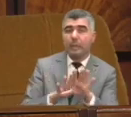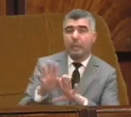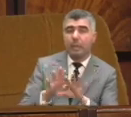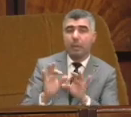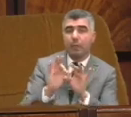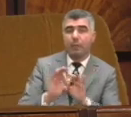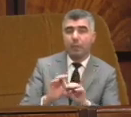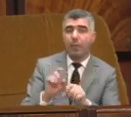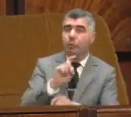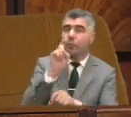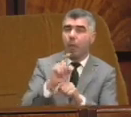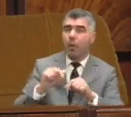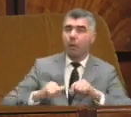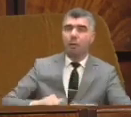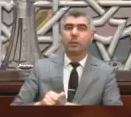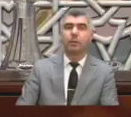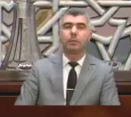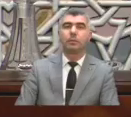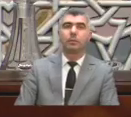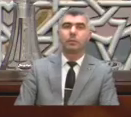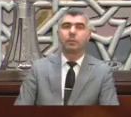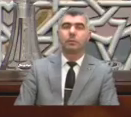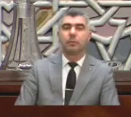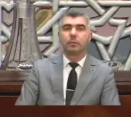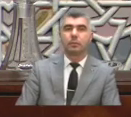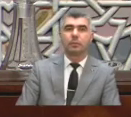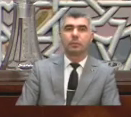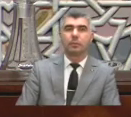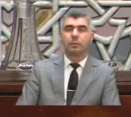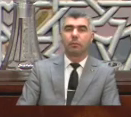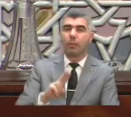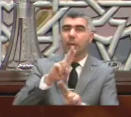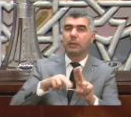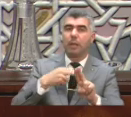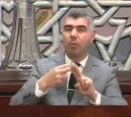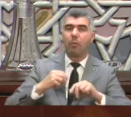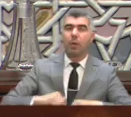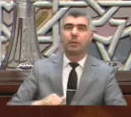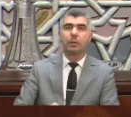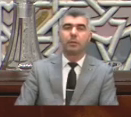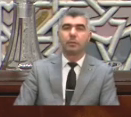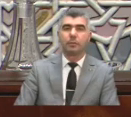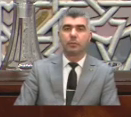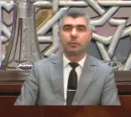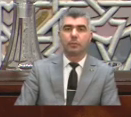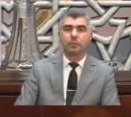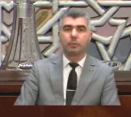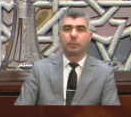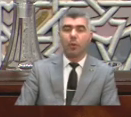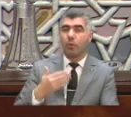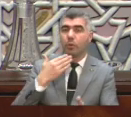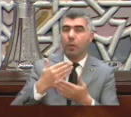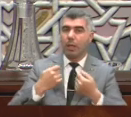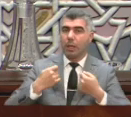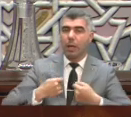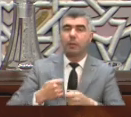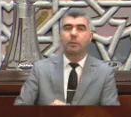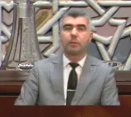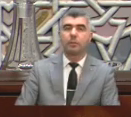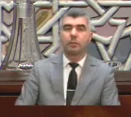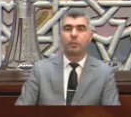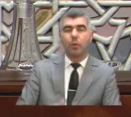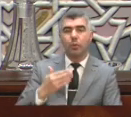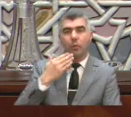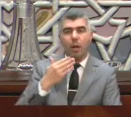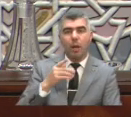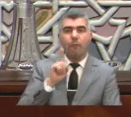يسائلكم السيد الوزير. شكرا السيده النائبه، جواب ديالكم السيد الوزير. شكرا السيده الرئيسه، شكرا